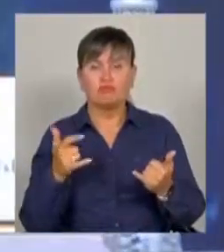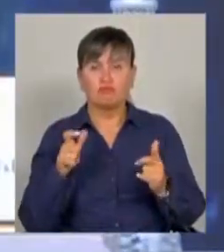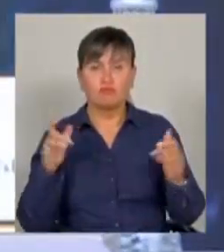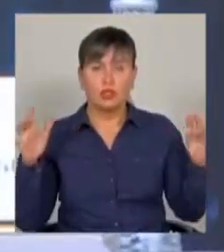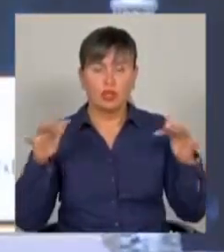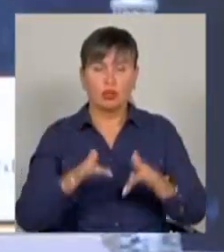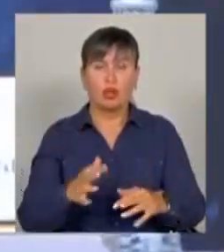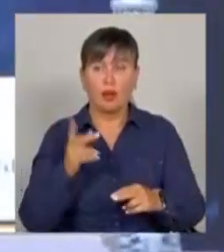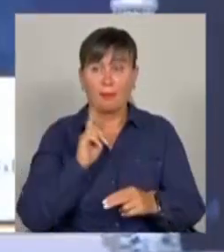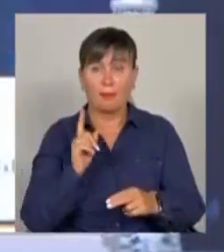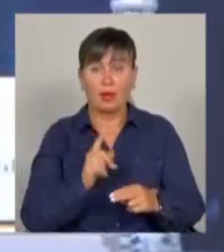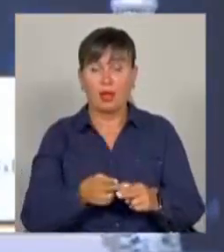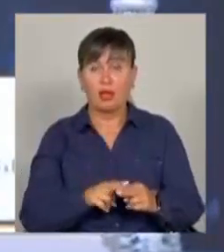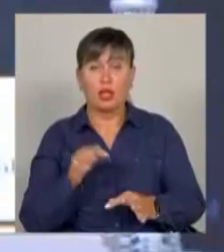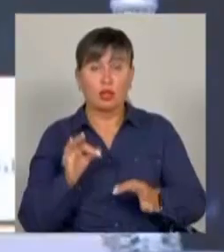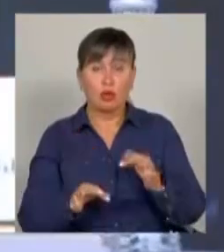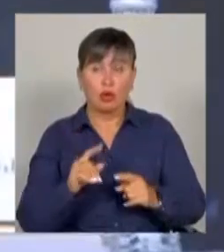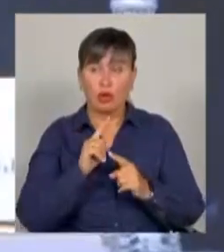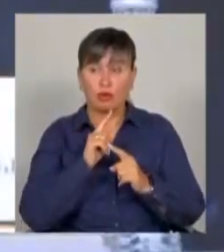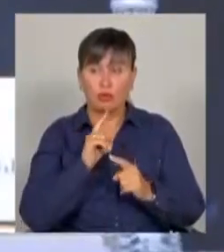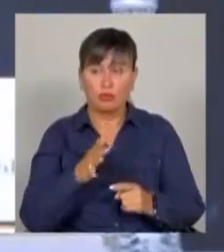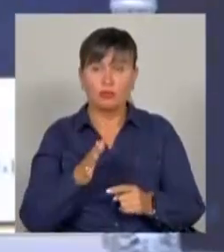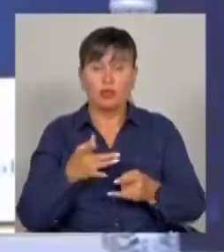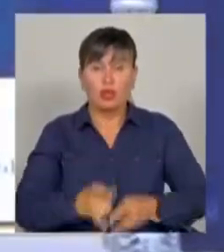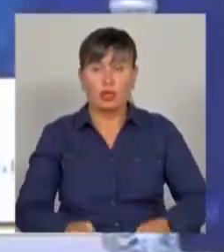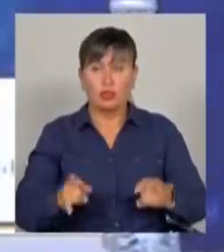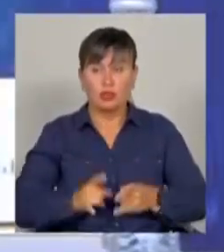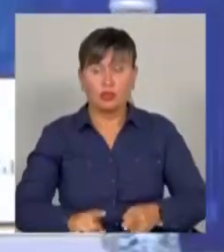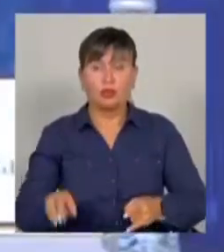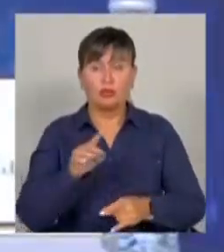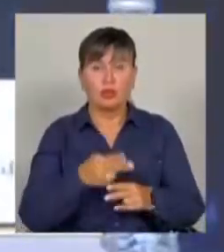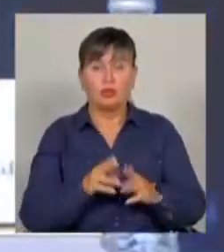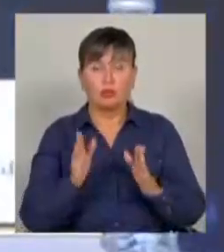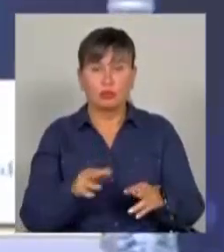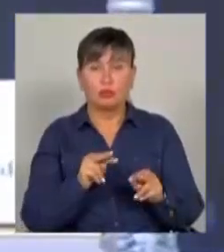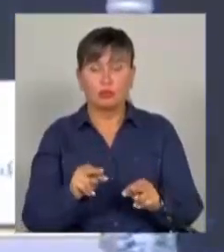И пока этот не придет в норму, вот пик рождаемости, мы это будем наблюдать.